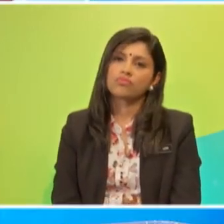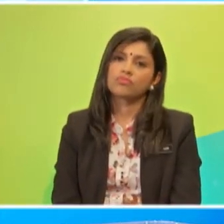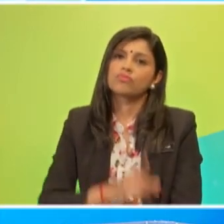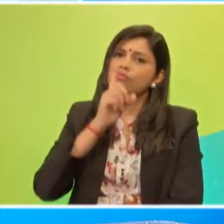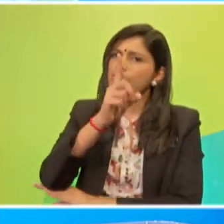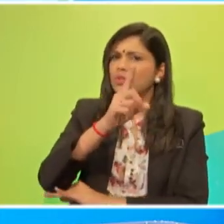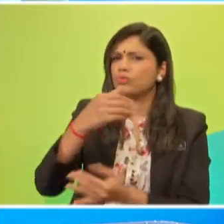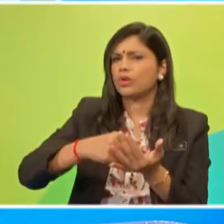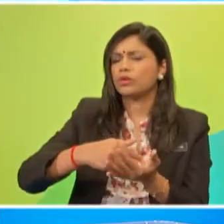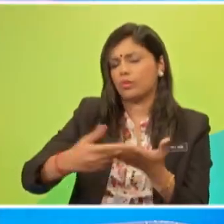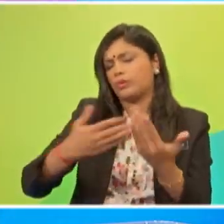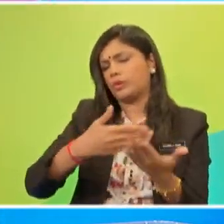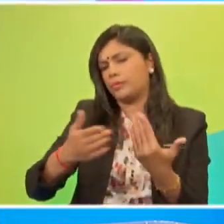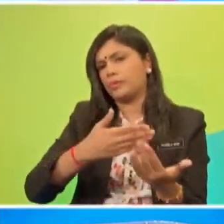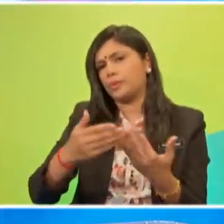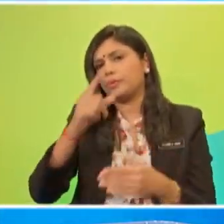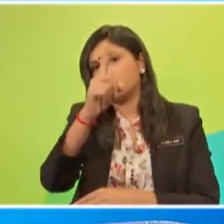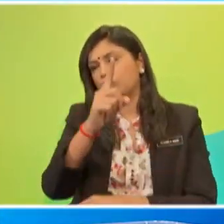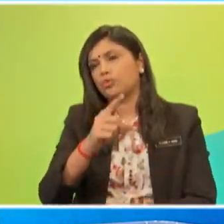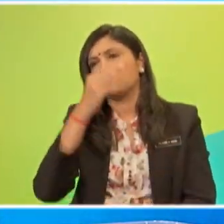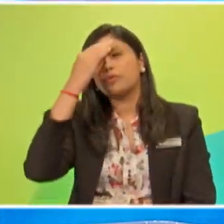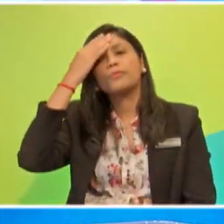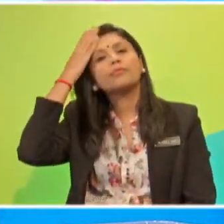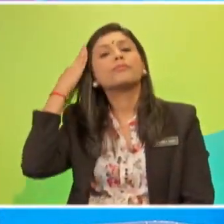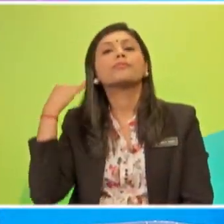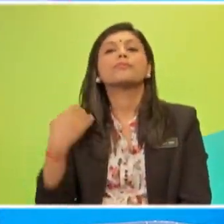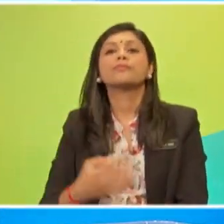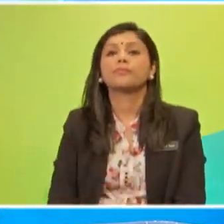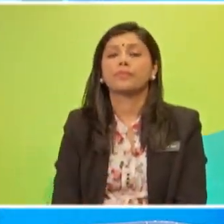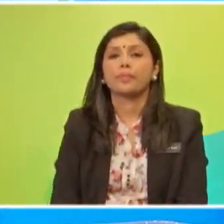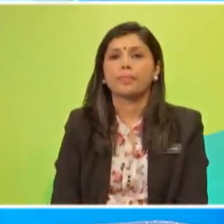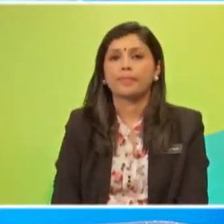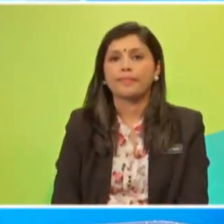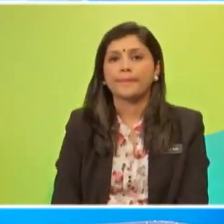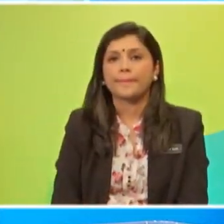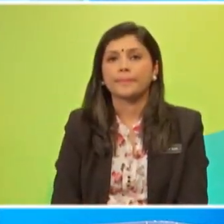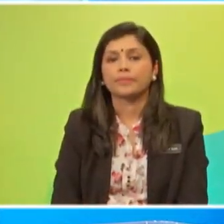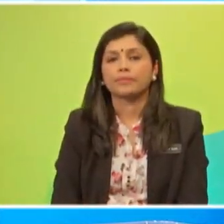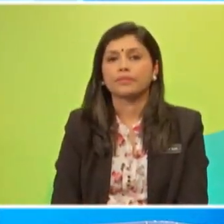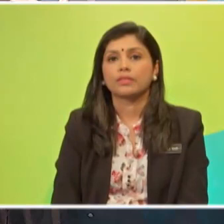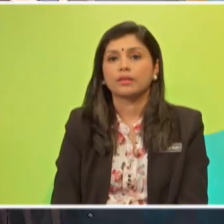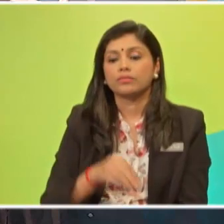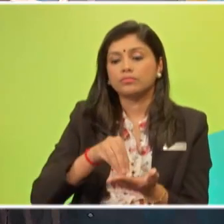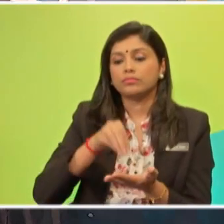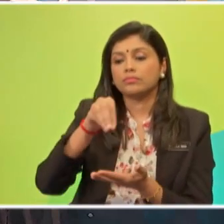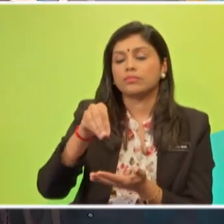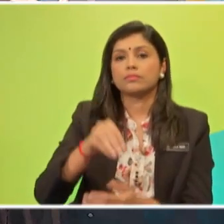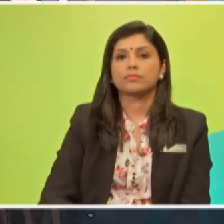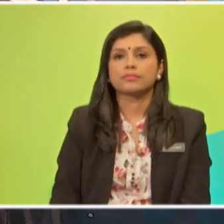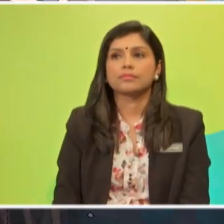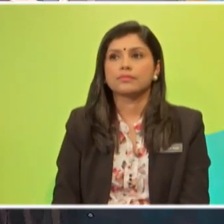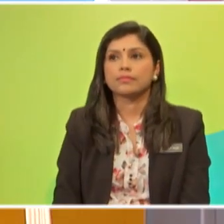Dapat satulah, cikgu. Satu. Kita dapat satulah murid-murid di rumah. Kita nak kena gerakkan dam ni. Okay. Jom